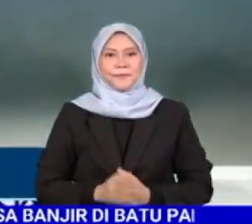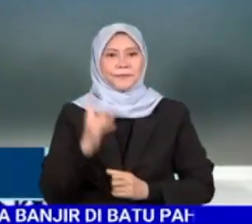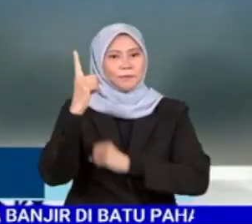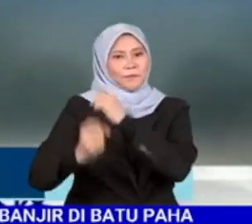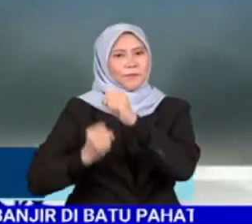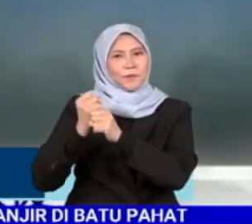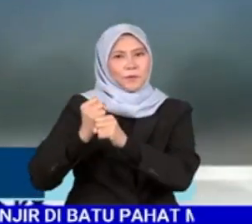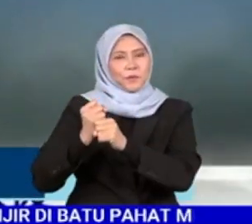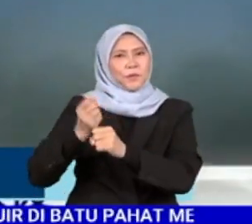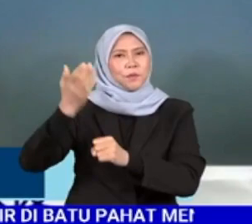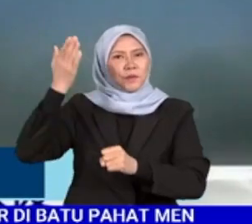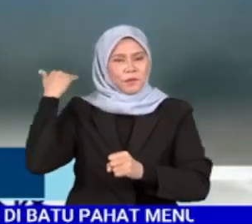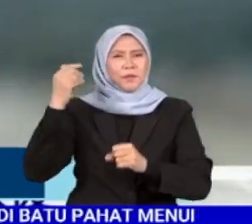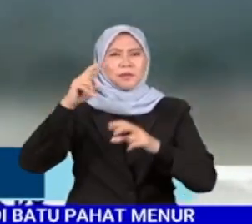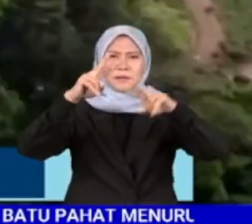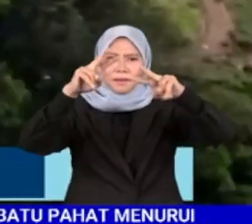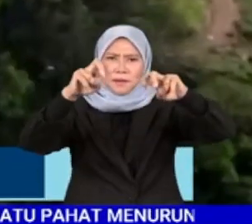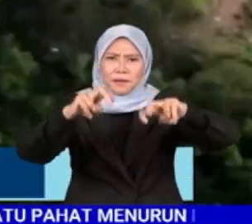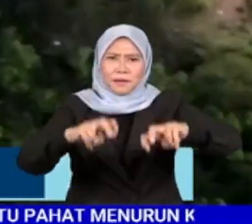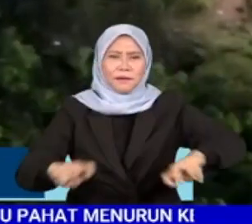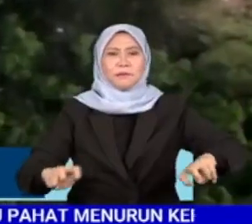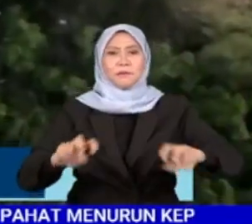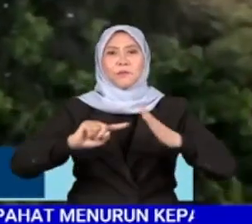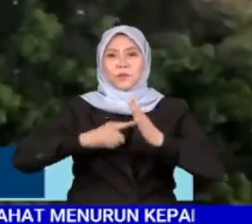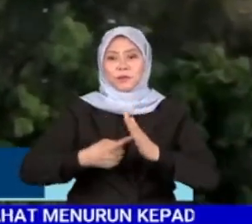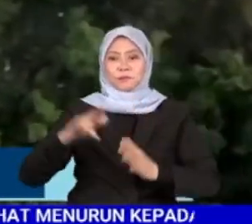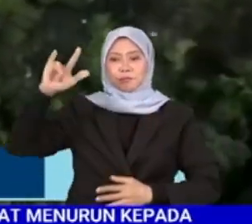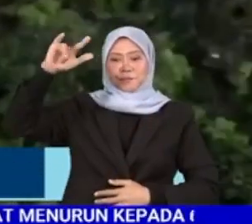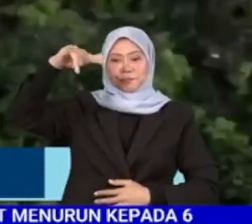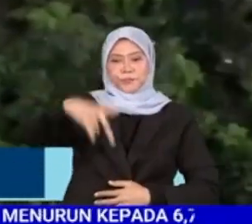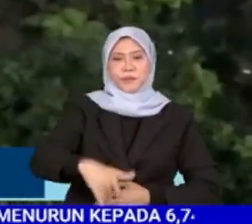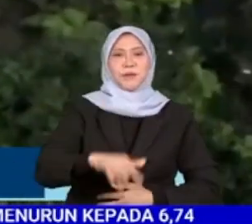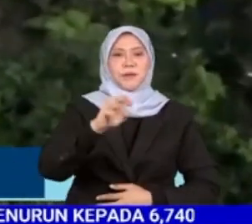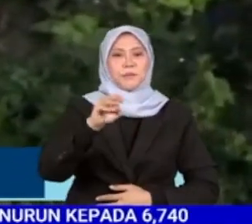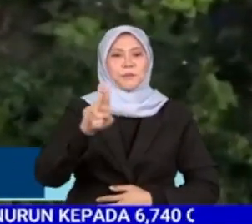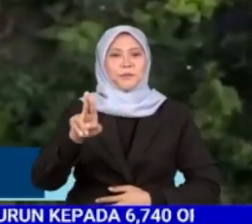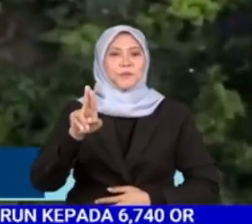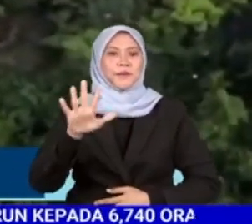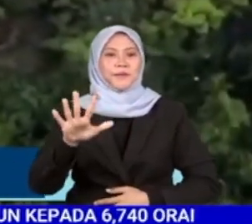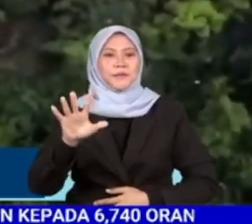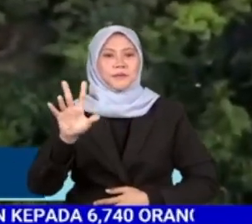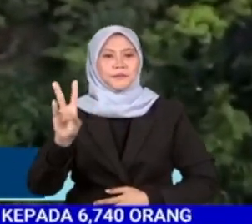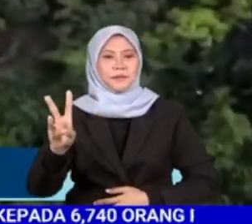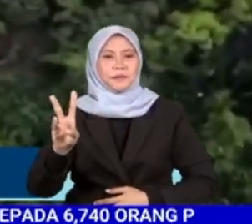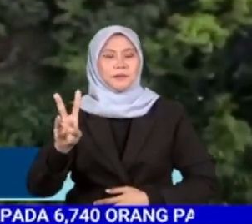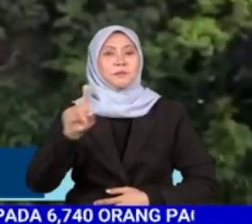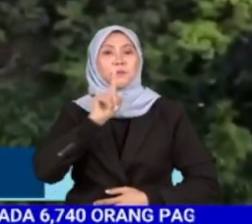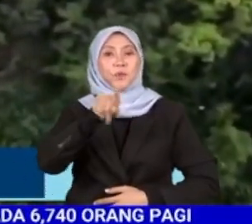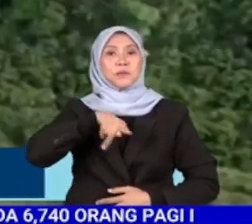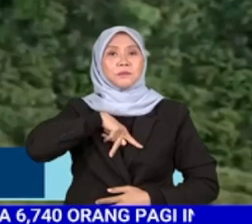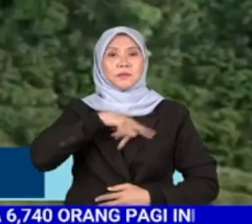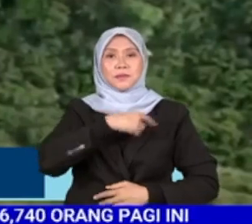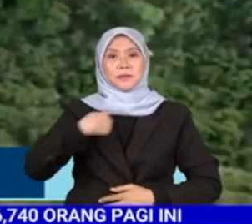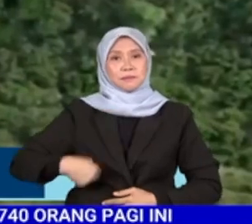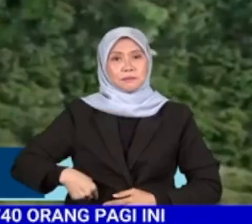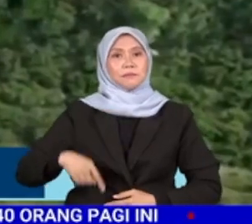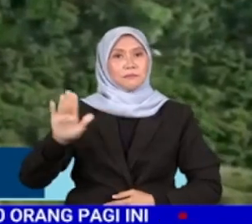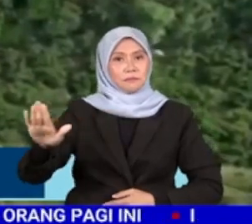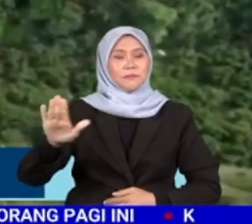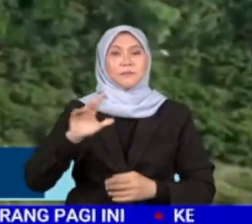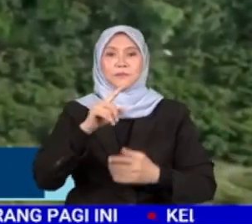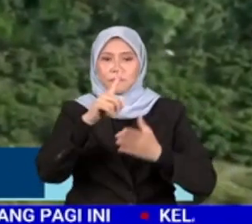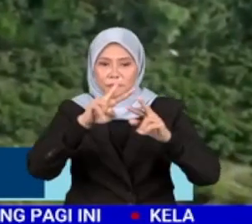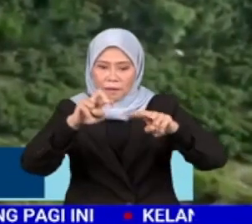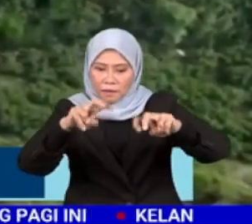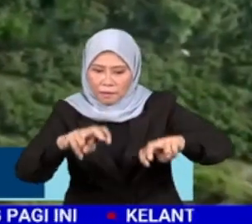Setahun berlalu, penyiasat masih meneliti punca nahas pesawat MU5735 milik China Eastern Airlines.